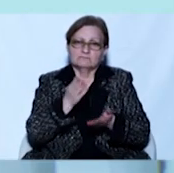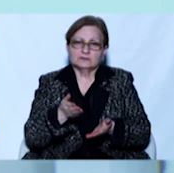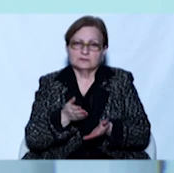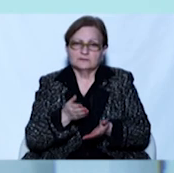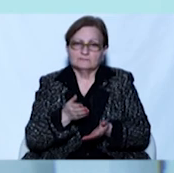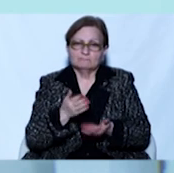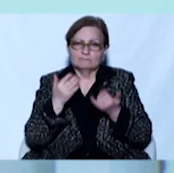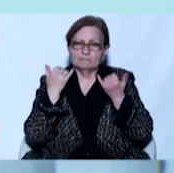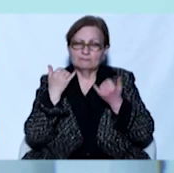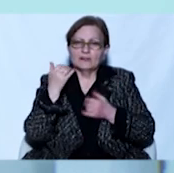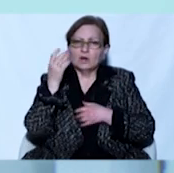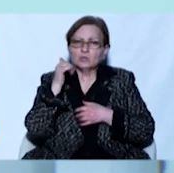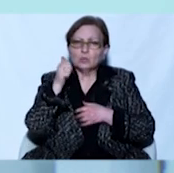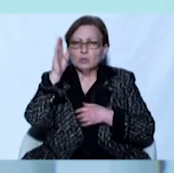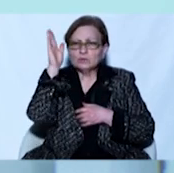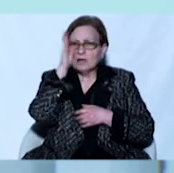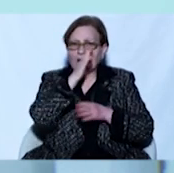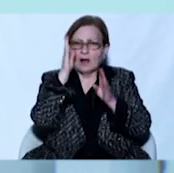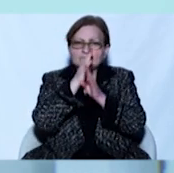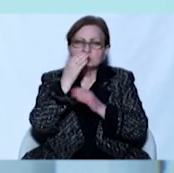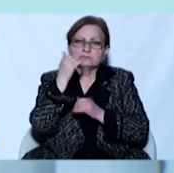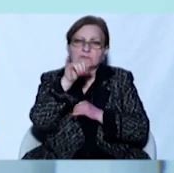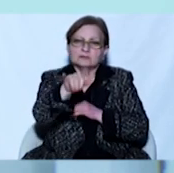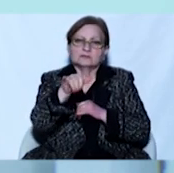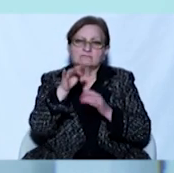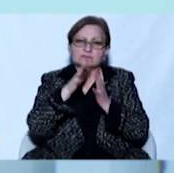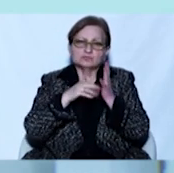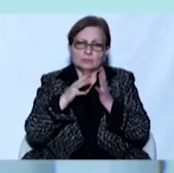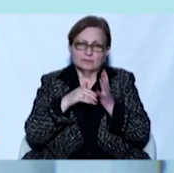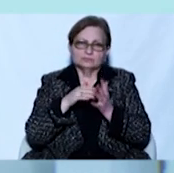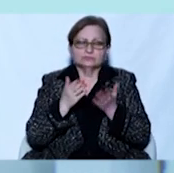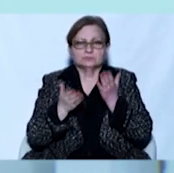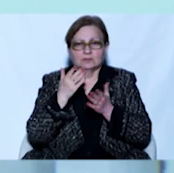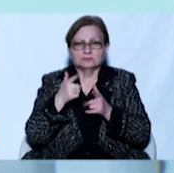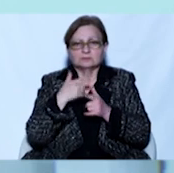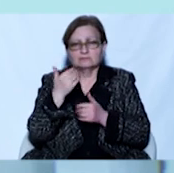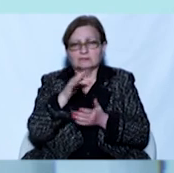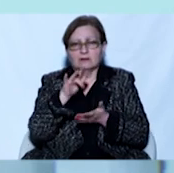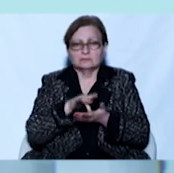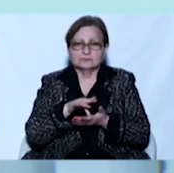როგორი ამინდებია ხშირად თქვენს სოფელში ან თქვენს ქალაქში?